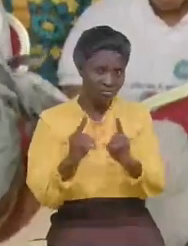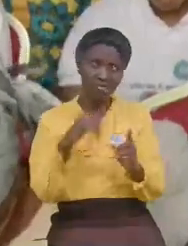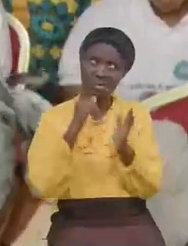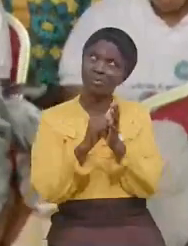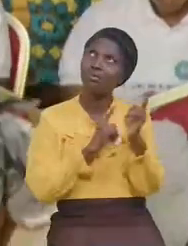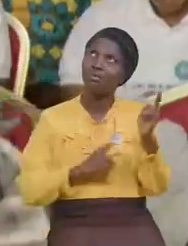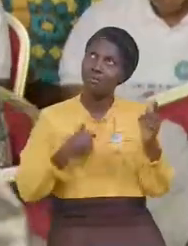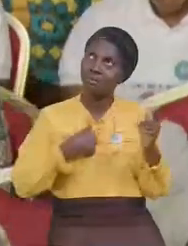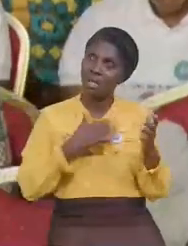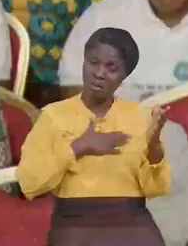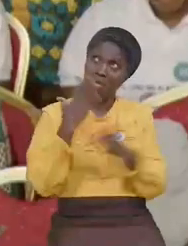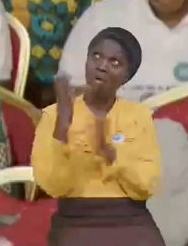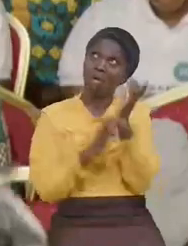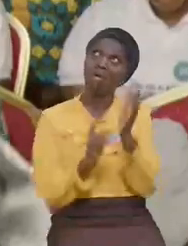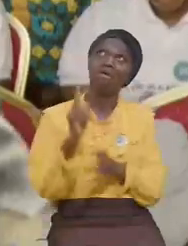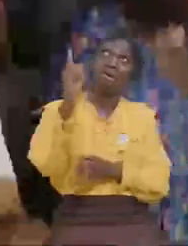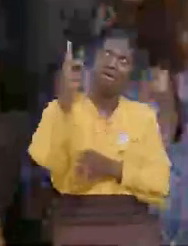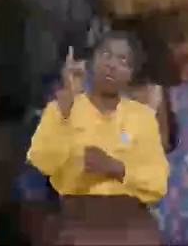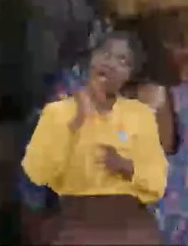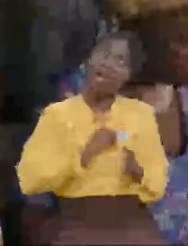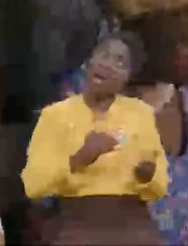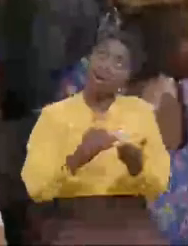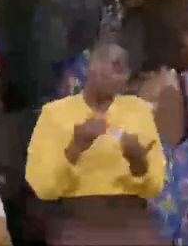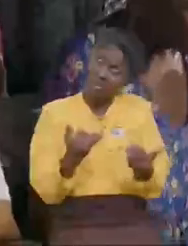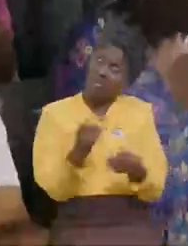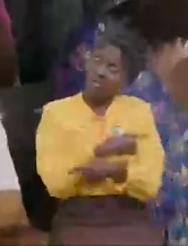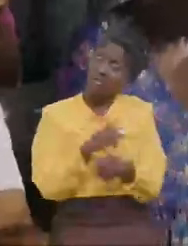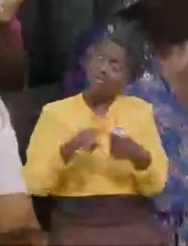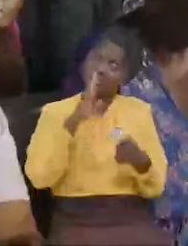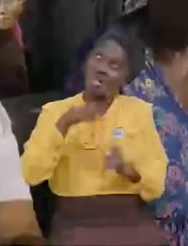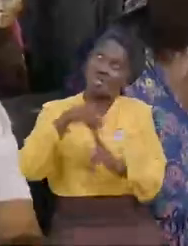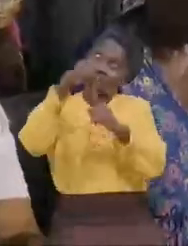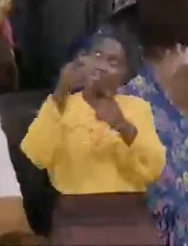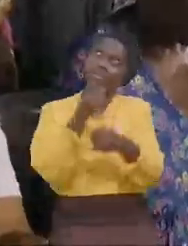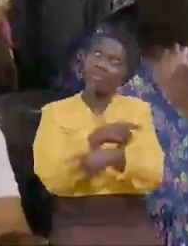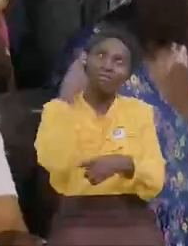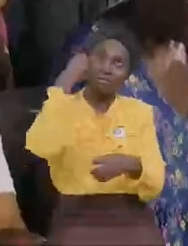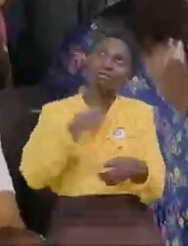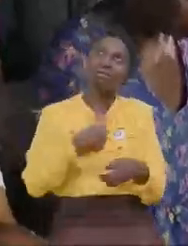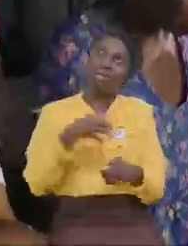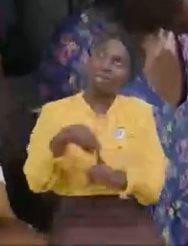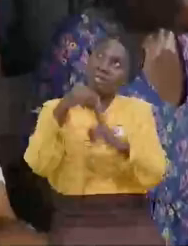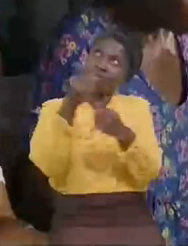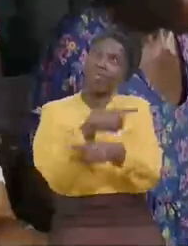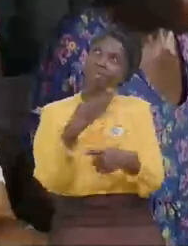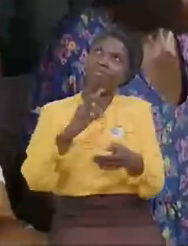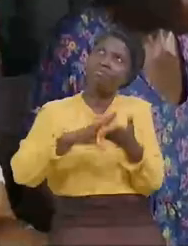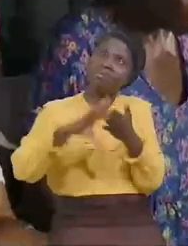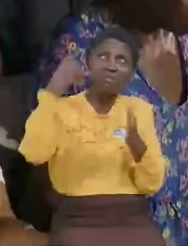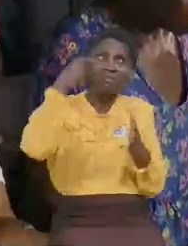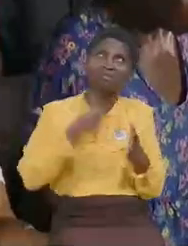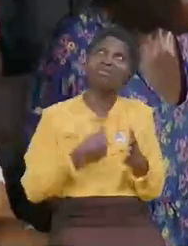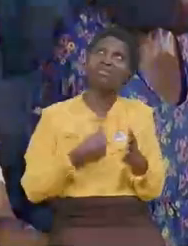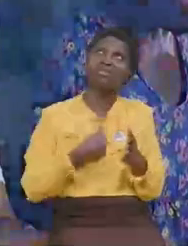main. Je veux que ce jour soit le jour spécial. Le jour spécial de